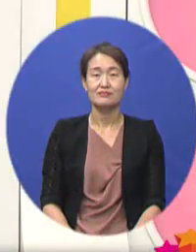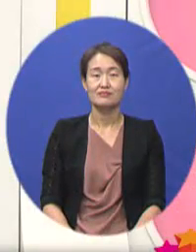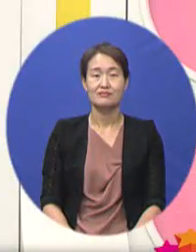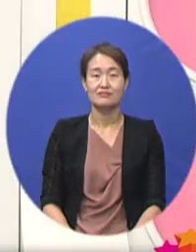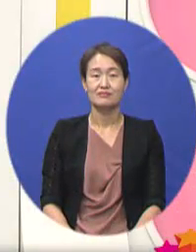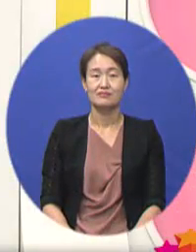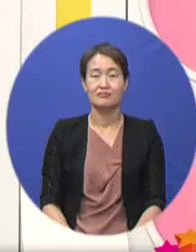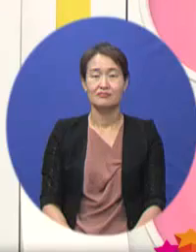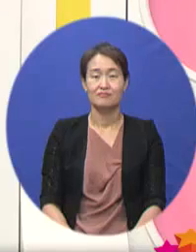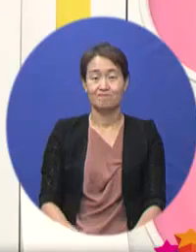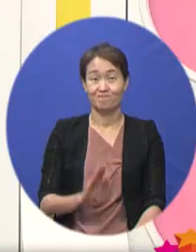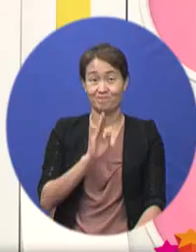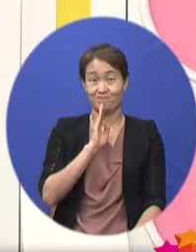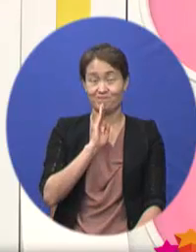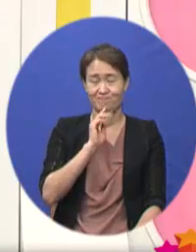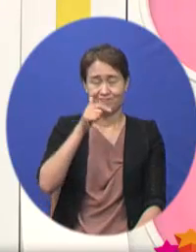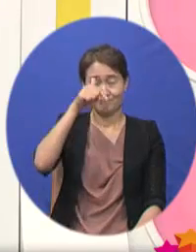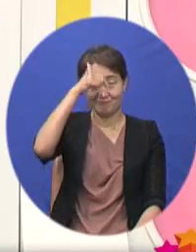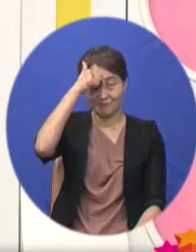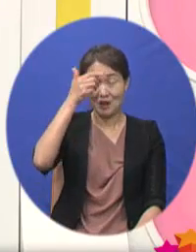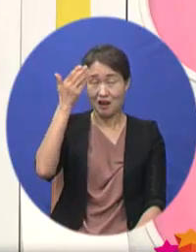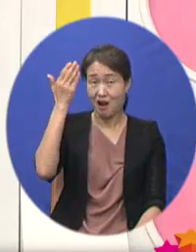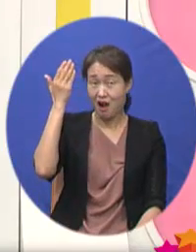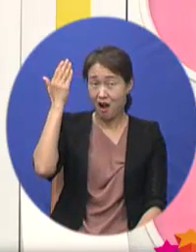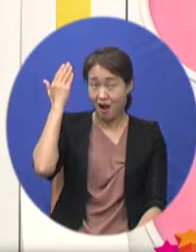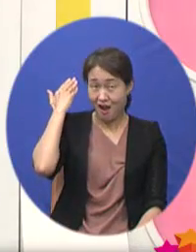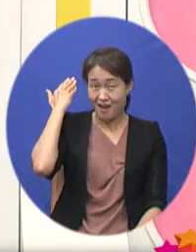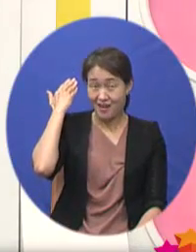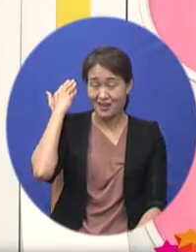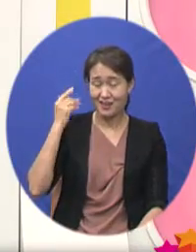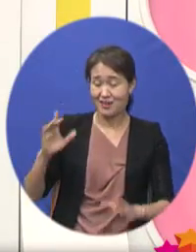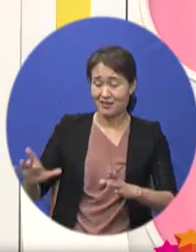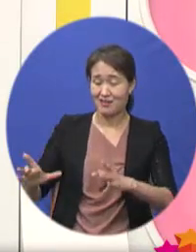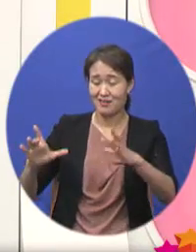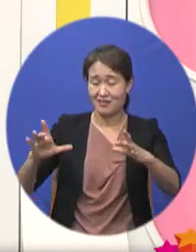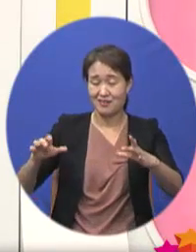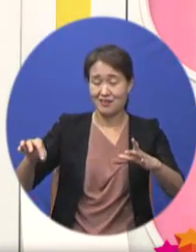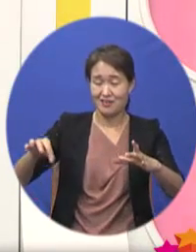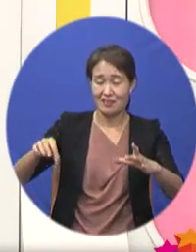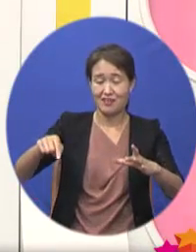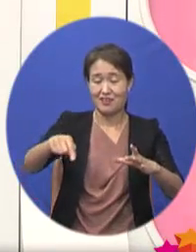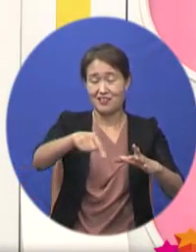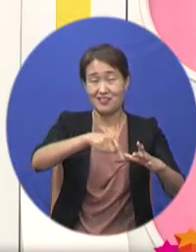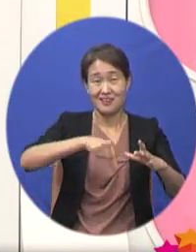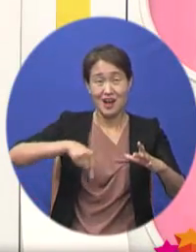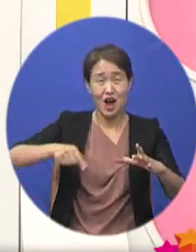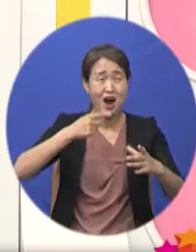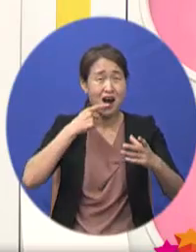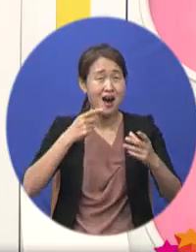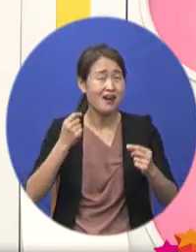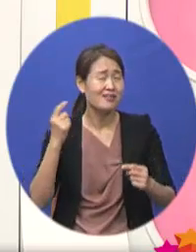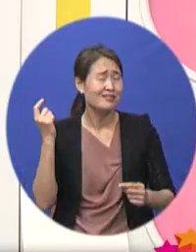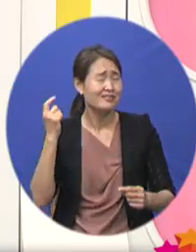네, 와, 옛날에 저 네. 추금기 틀어놓은 것 같아 우리 원로가 선배님들 노래를 막 그럼, 듣고 있는 것